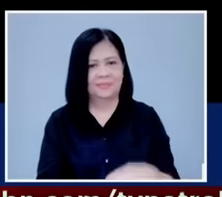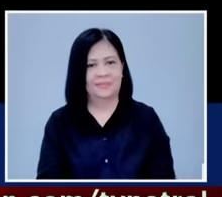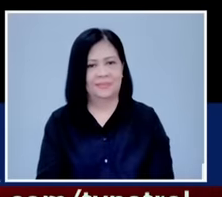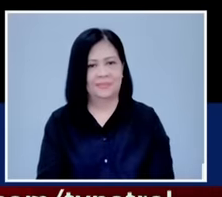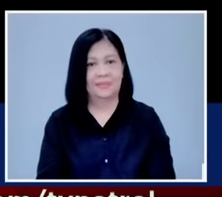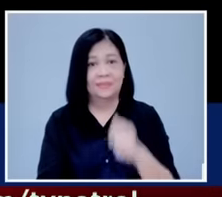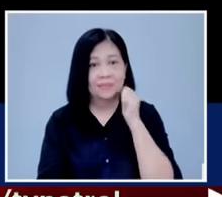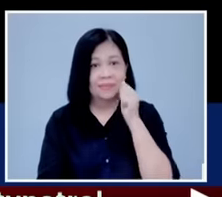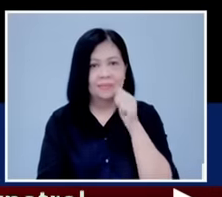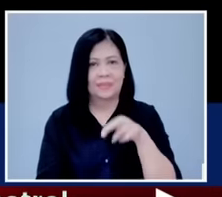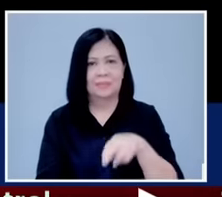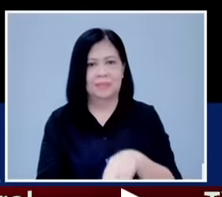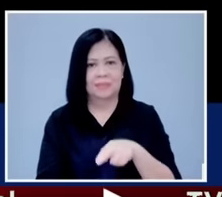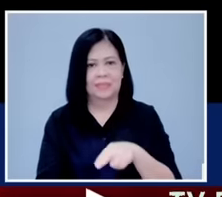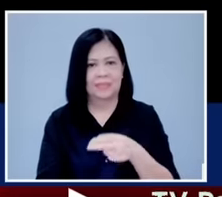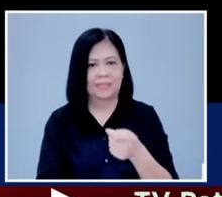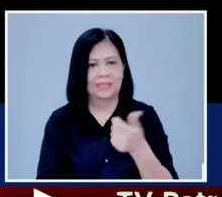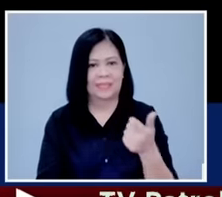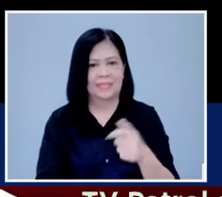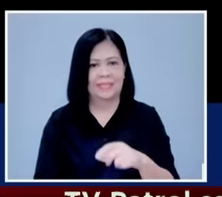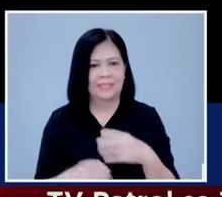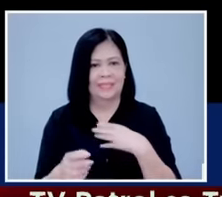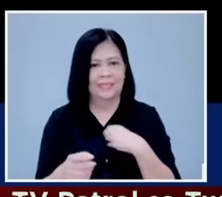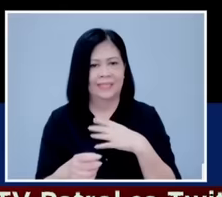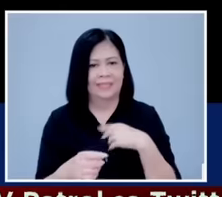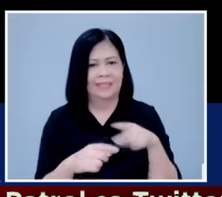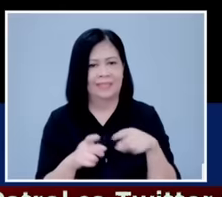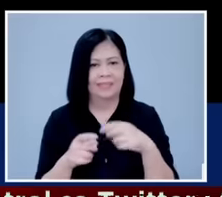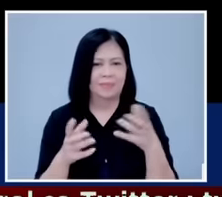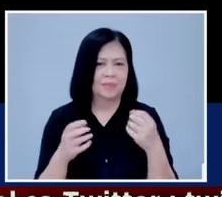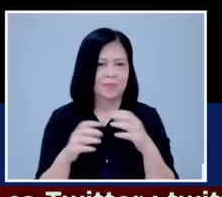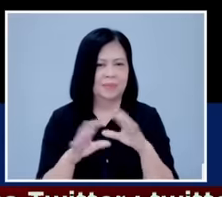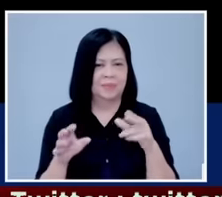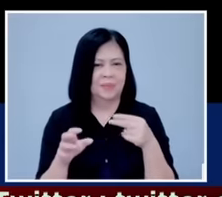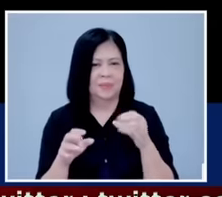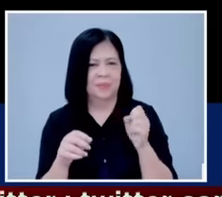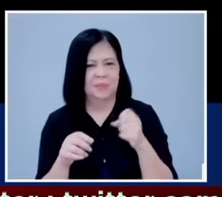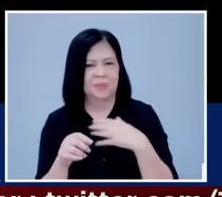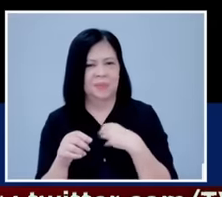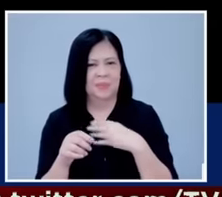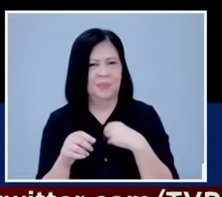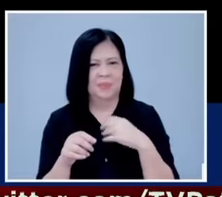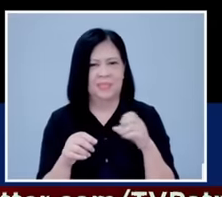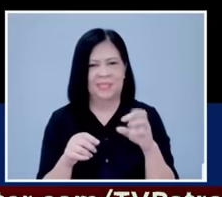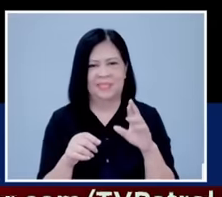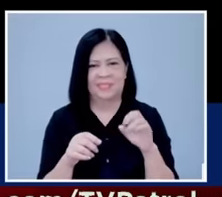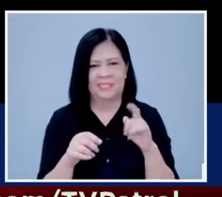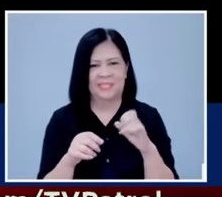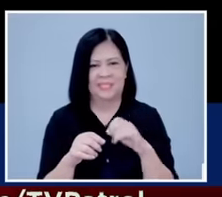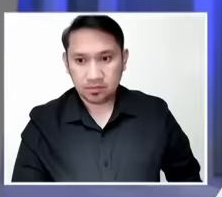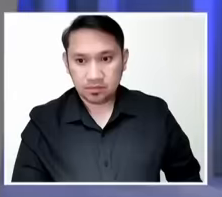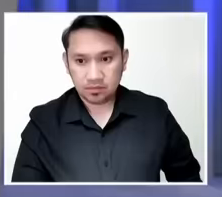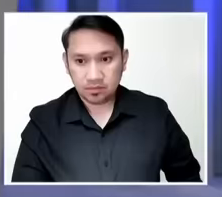Always pee. Get rid of the white crusties in the corner. You want to be a host with white crusties. It's creepy.